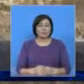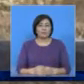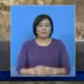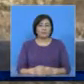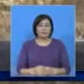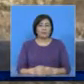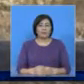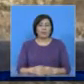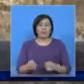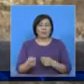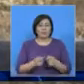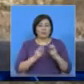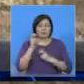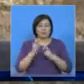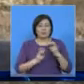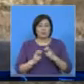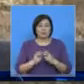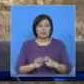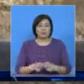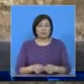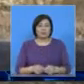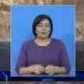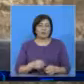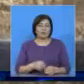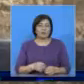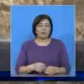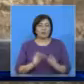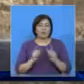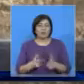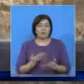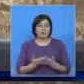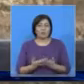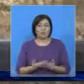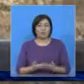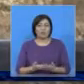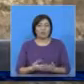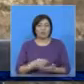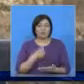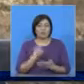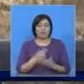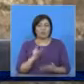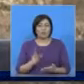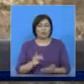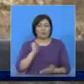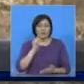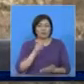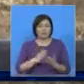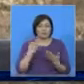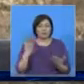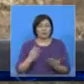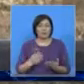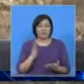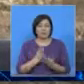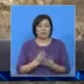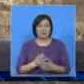То есть администрация завода абсолютно адекватно реагирует. Я бы не хотел сейчас выносить никаких оценок, кто прав, кто виноват. Создана